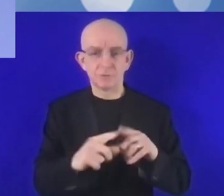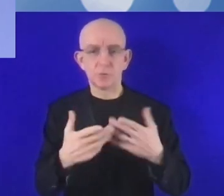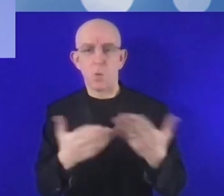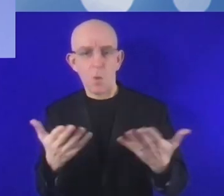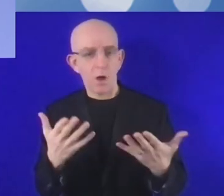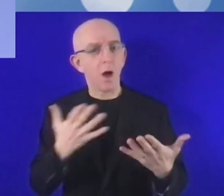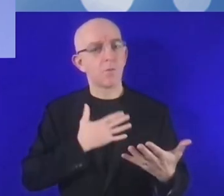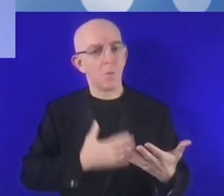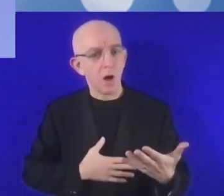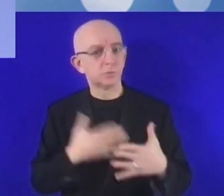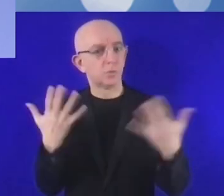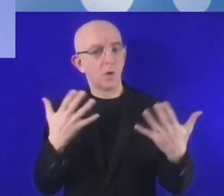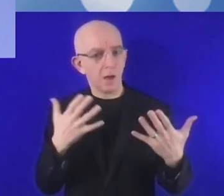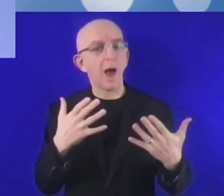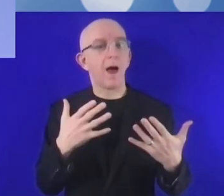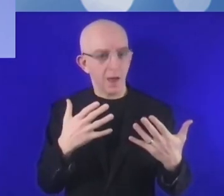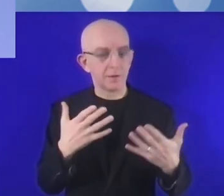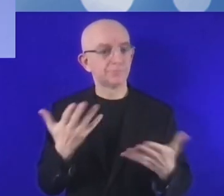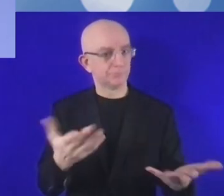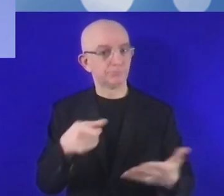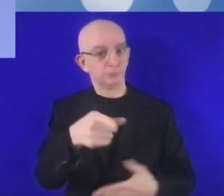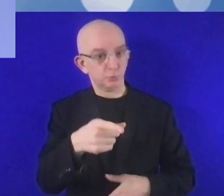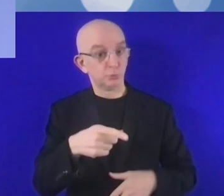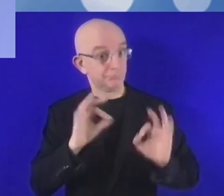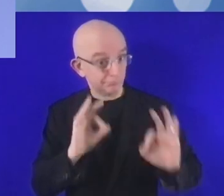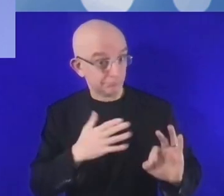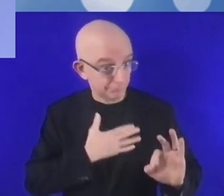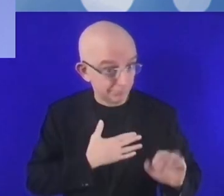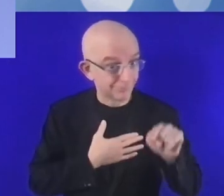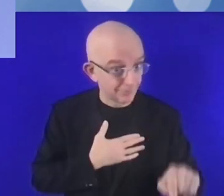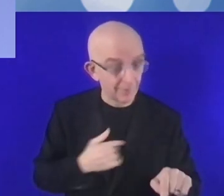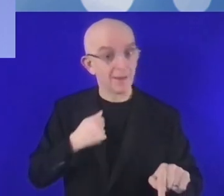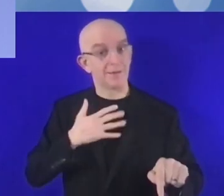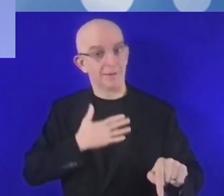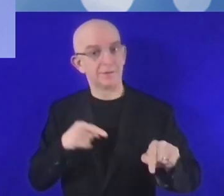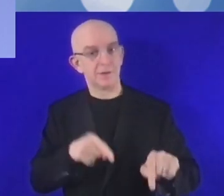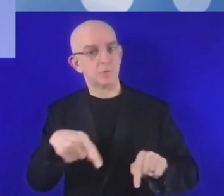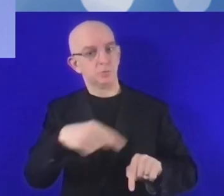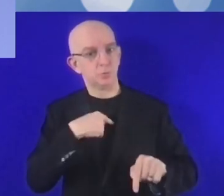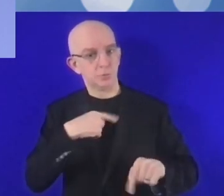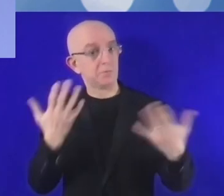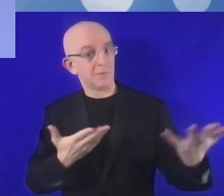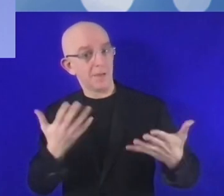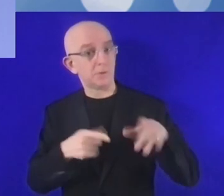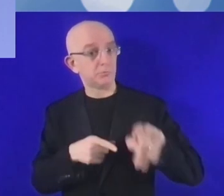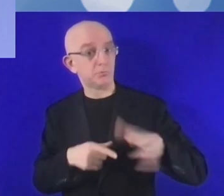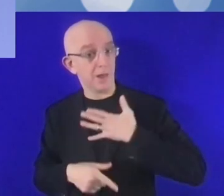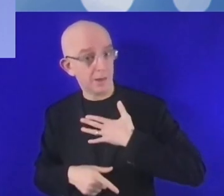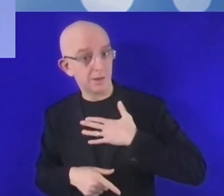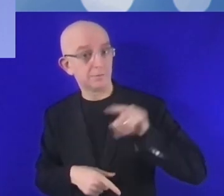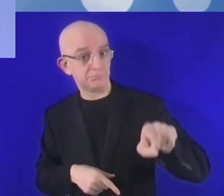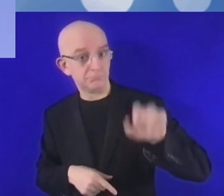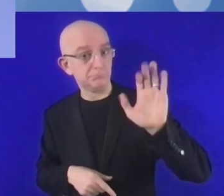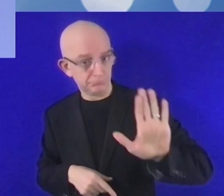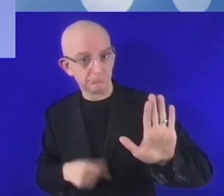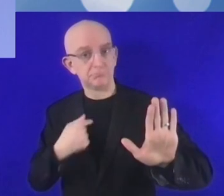деталей. Это очень часто вопрос вкуса. У каждого есть свои предпочтения. И лучше всего принять доказанным то,